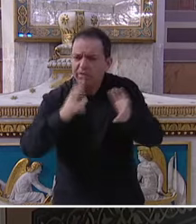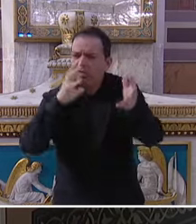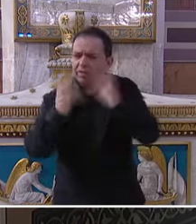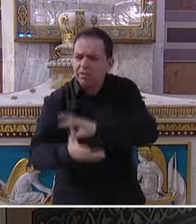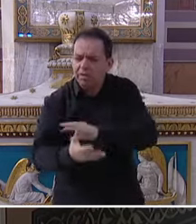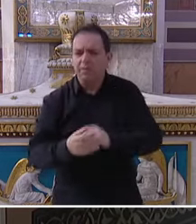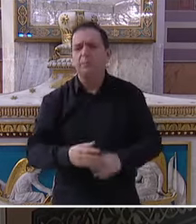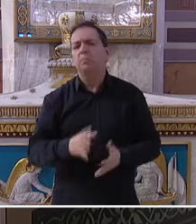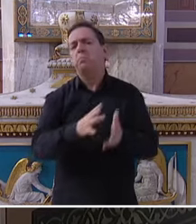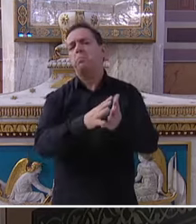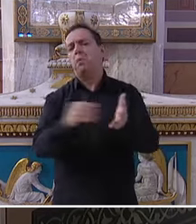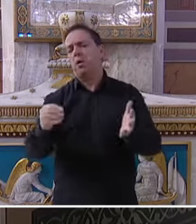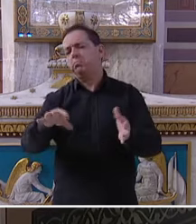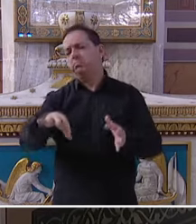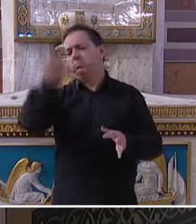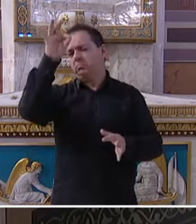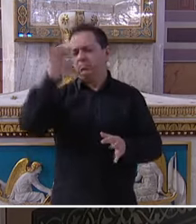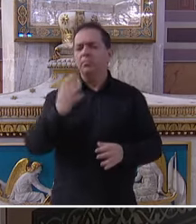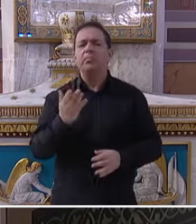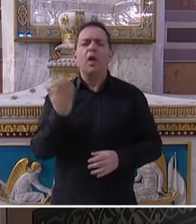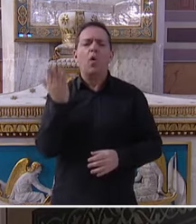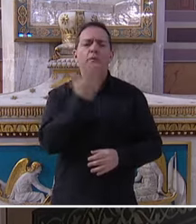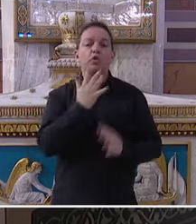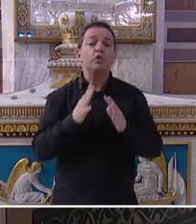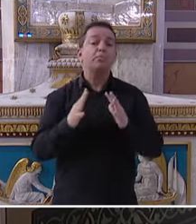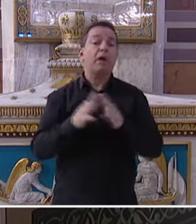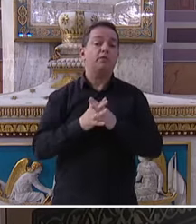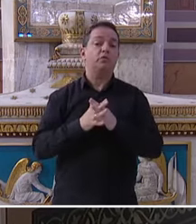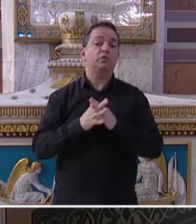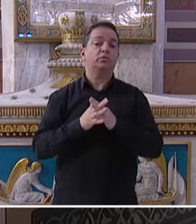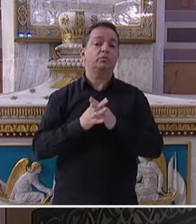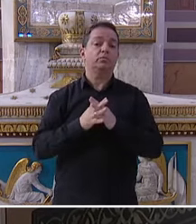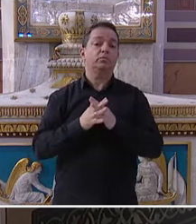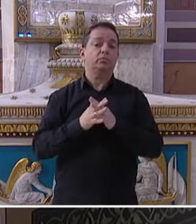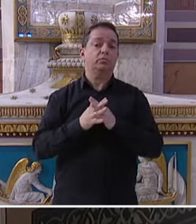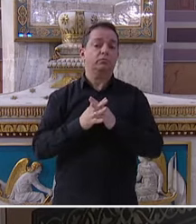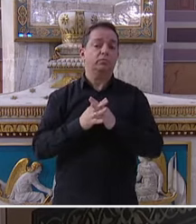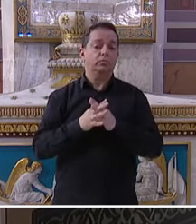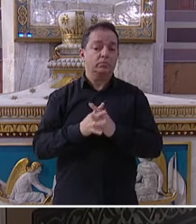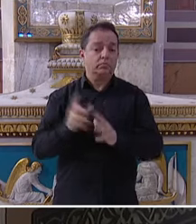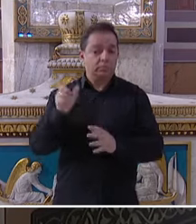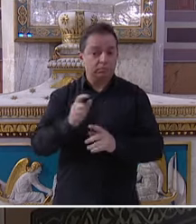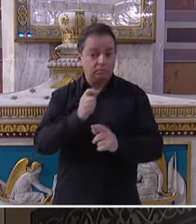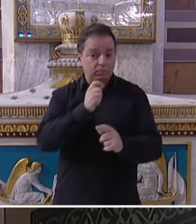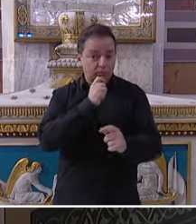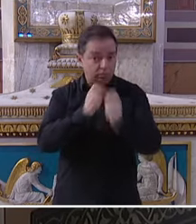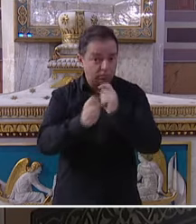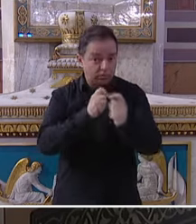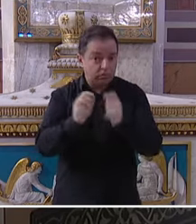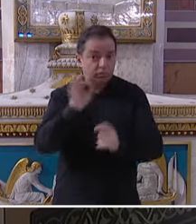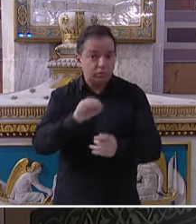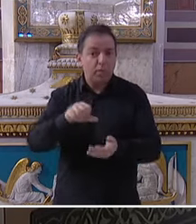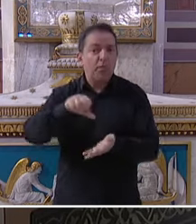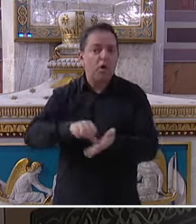θυμηθούμε επί παραδείγματι τον Απόστολο Παύλο, ο οποίος στην Έφεσο,